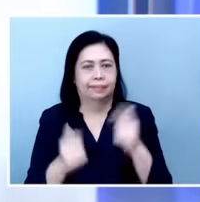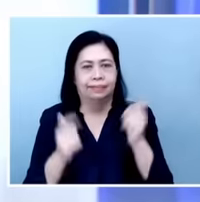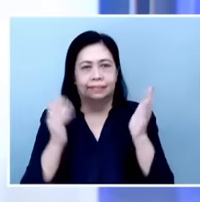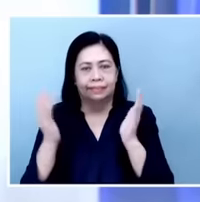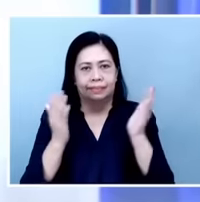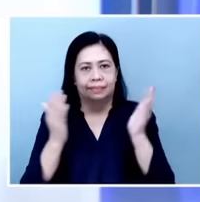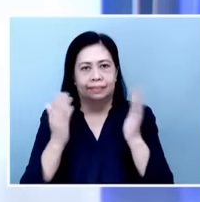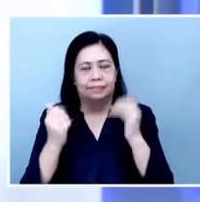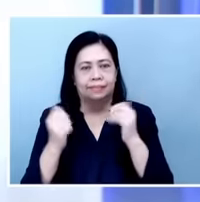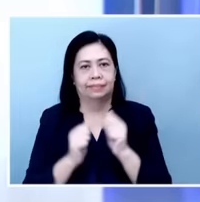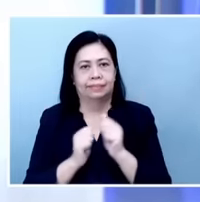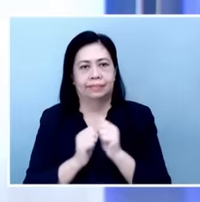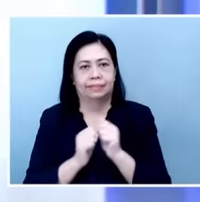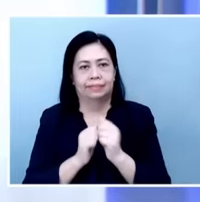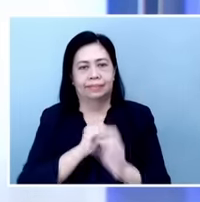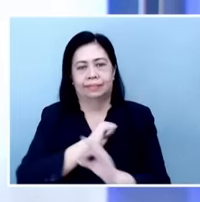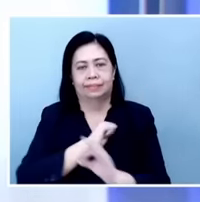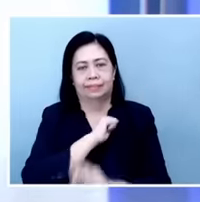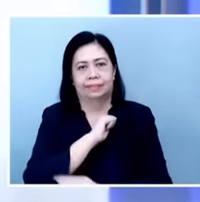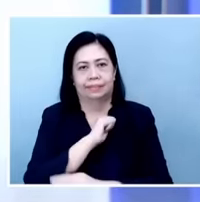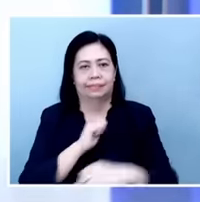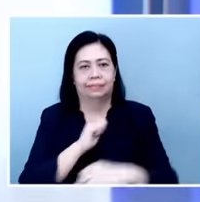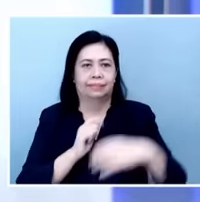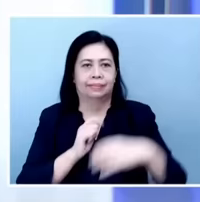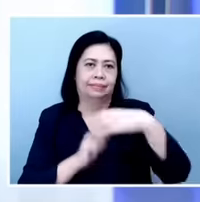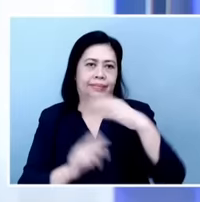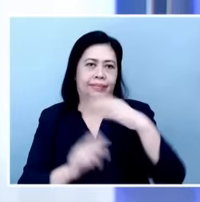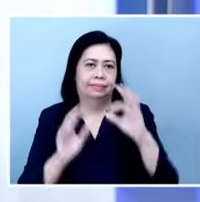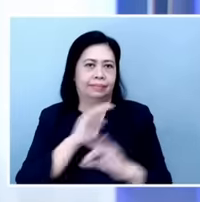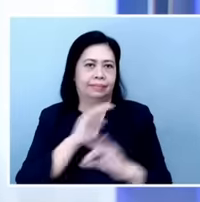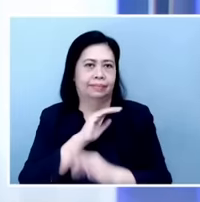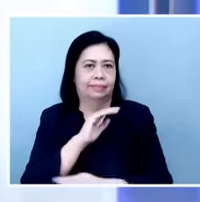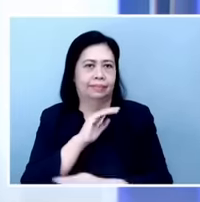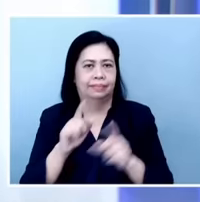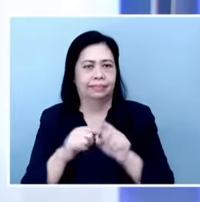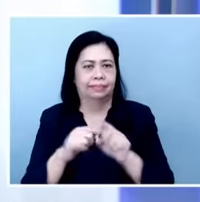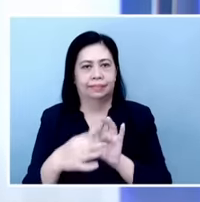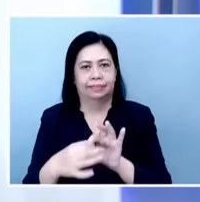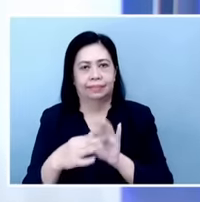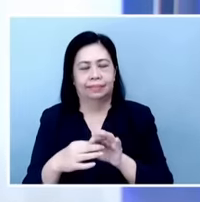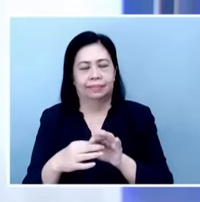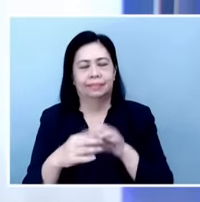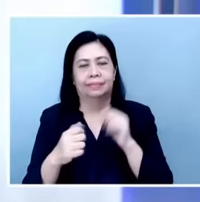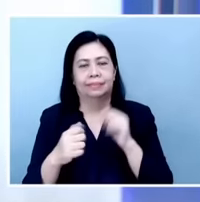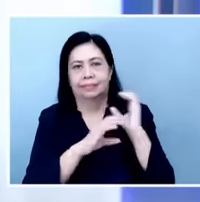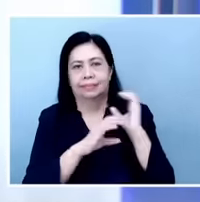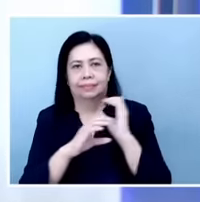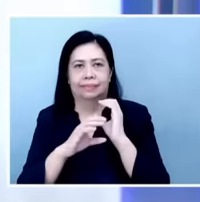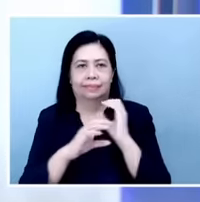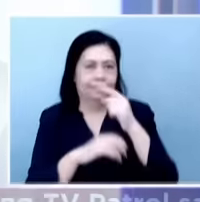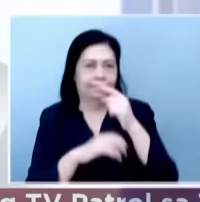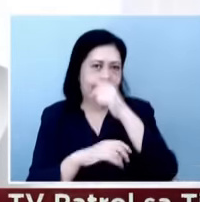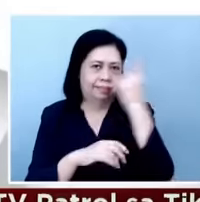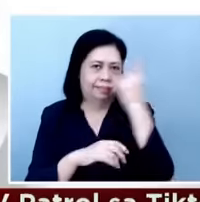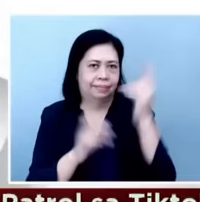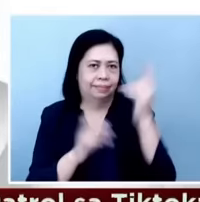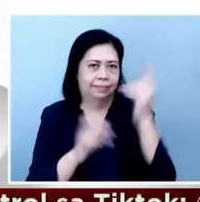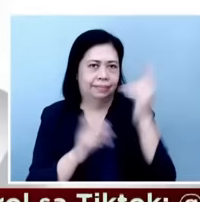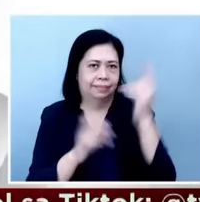Kapamilya Katuwang, ang ABS-CBN Foundation, bilang pakikiisa sa traslasyon ng Poong Nazareno.